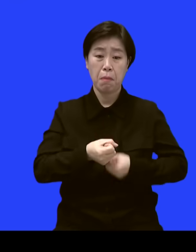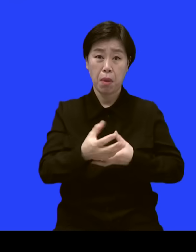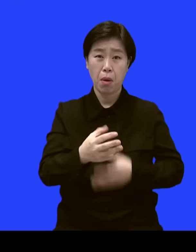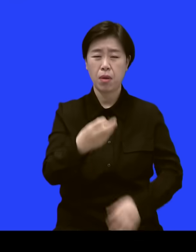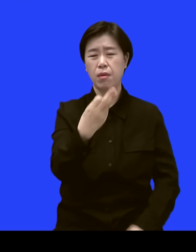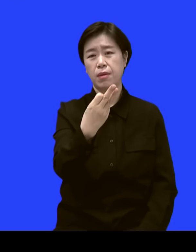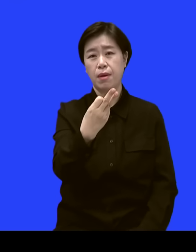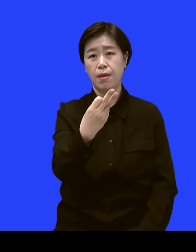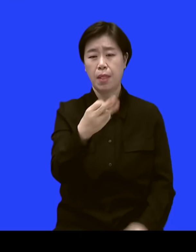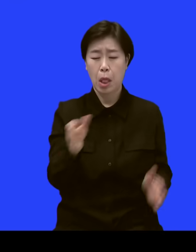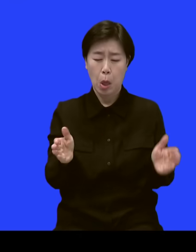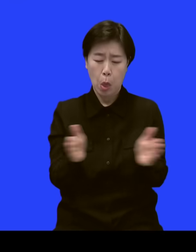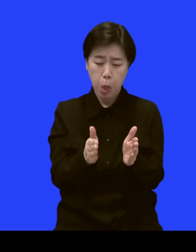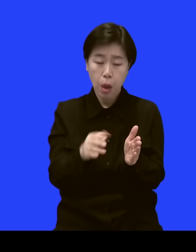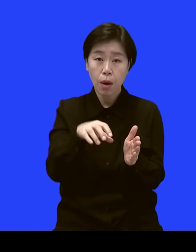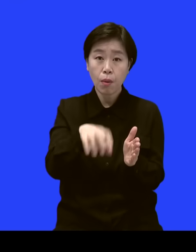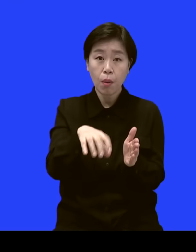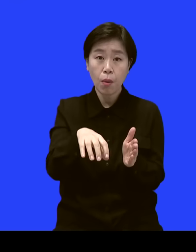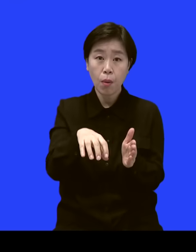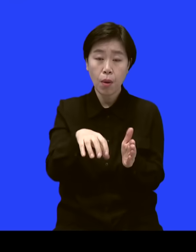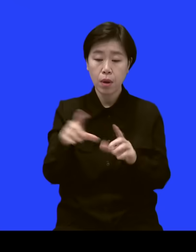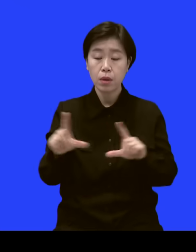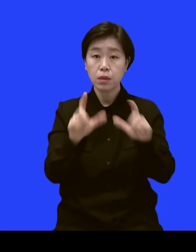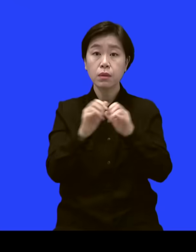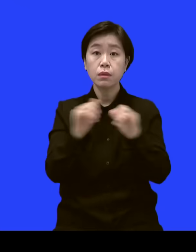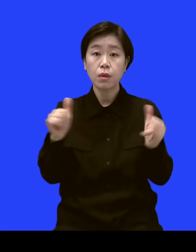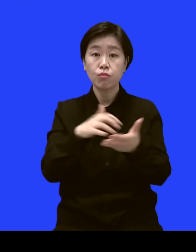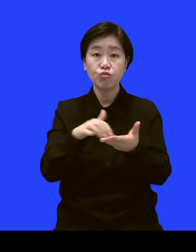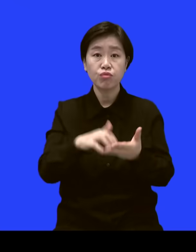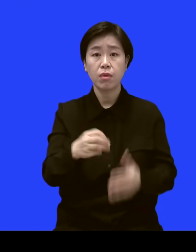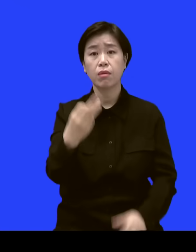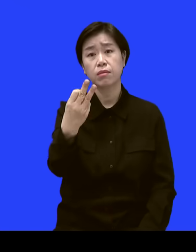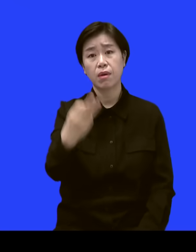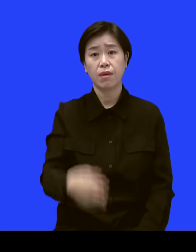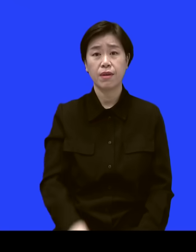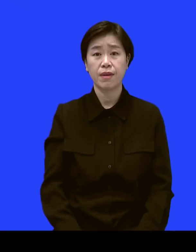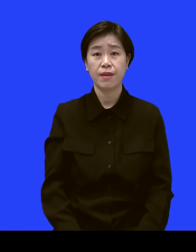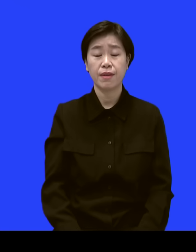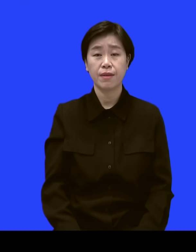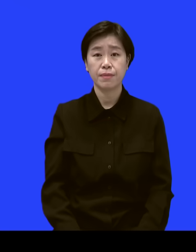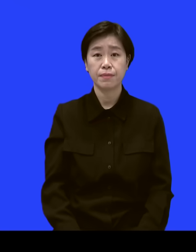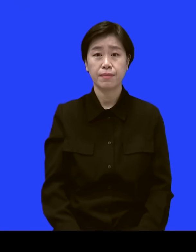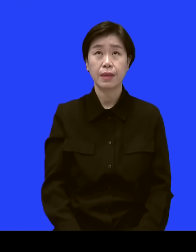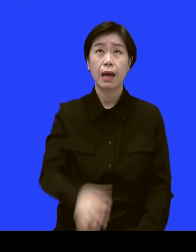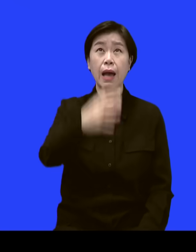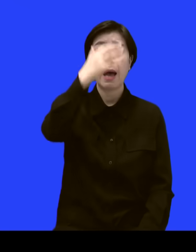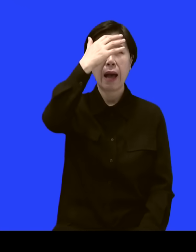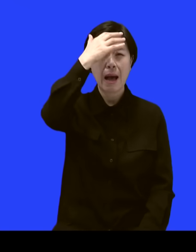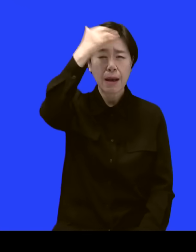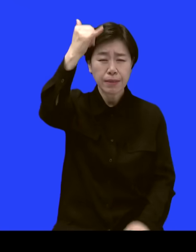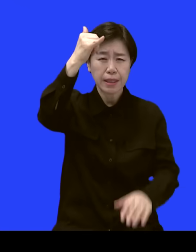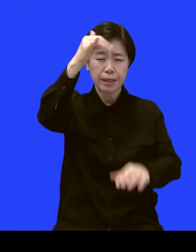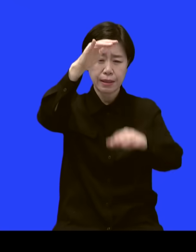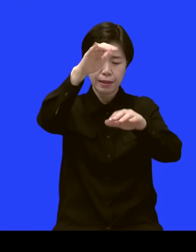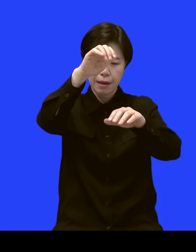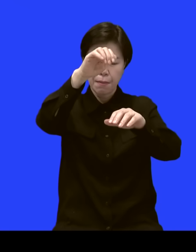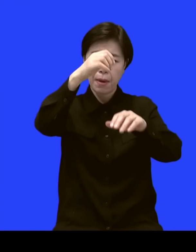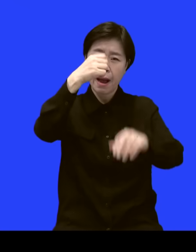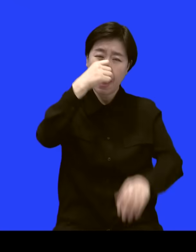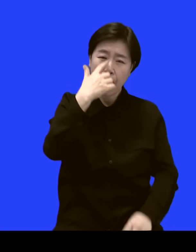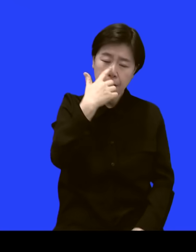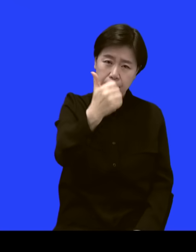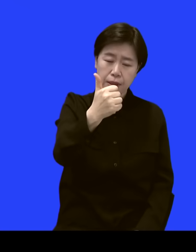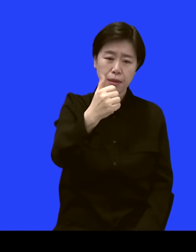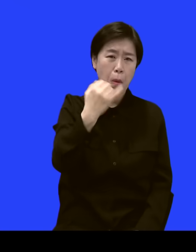네. 거기에서 가장 그 서열을 가장 낮은 사람이 며느리잖아요. 예, 예, 저희 엄마가 그렇게